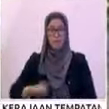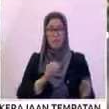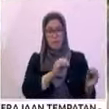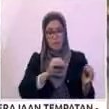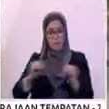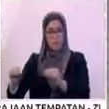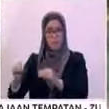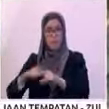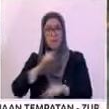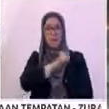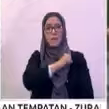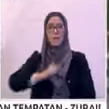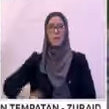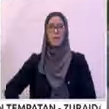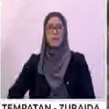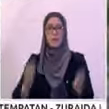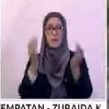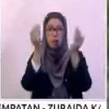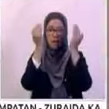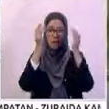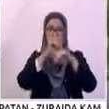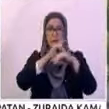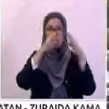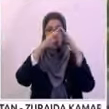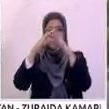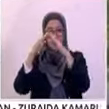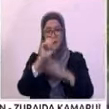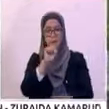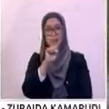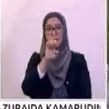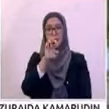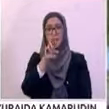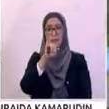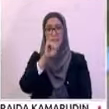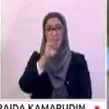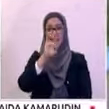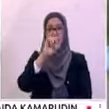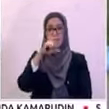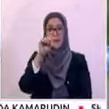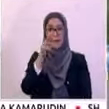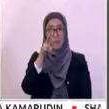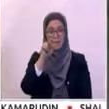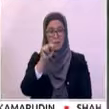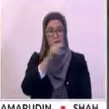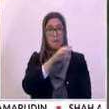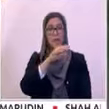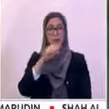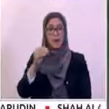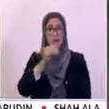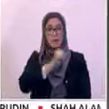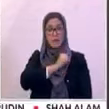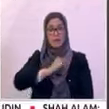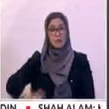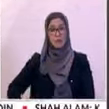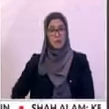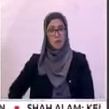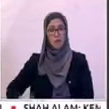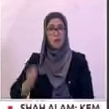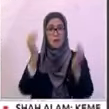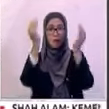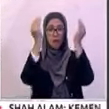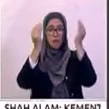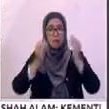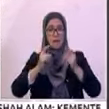Iman, Bandar Seri Begawan. Sultan Hassanal Bolkiah turut berkenan menganugerahkan Darjah Kerabat Mahkota Brunei